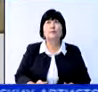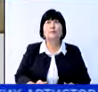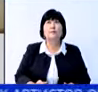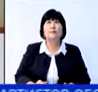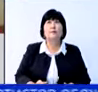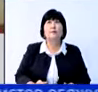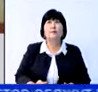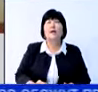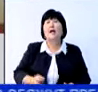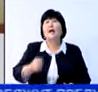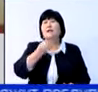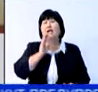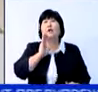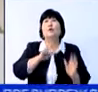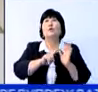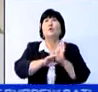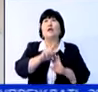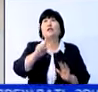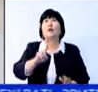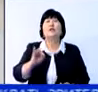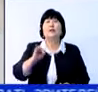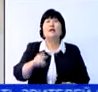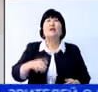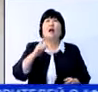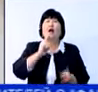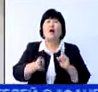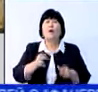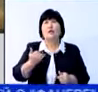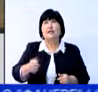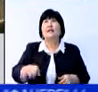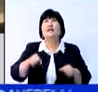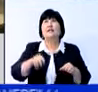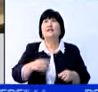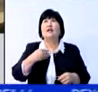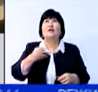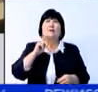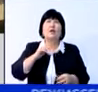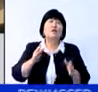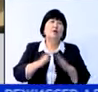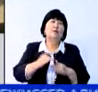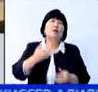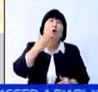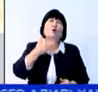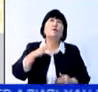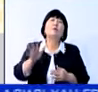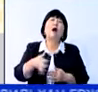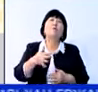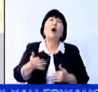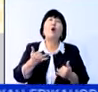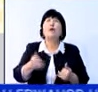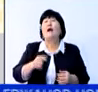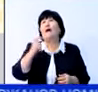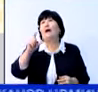с раннего утра зауреш назарово спешит на кухню сегодня она решила побаловать домочадцев любимыми баурсак ами